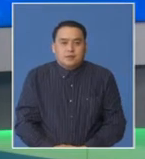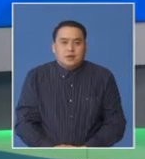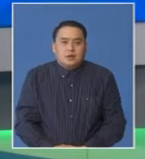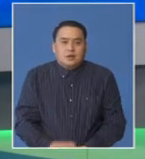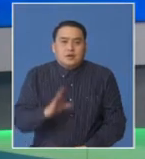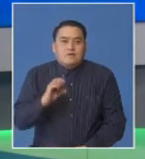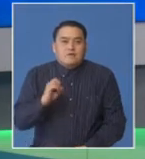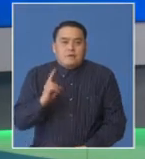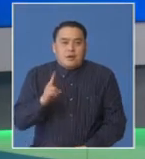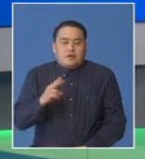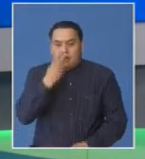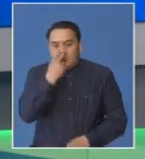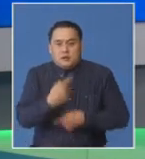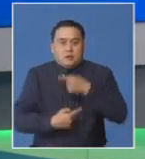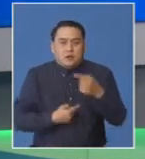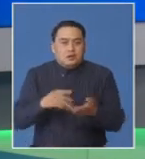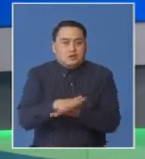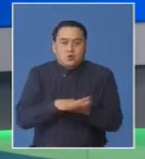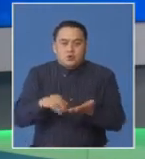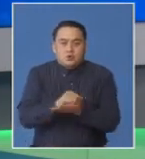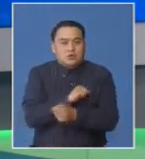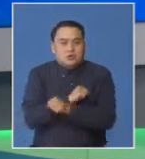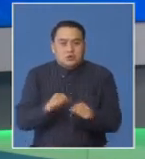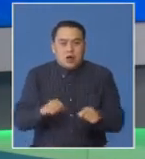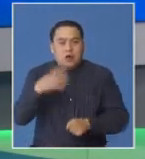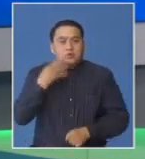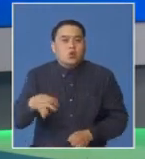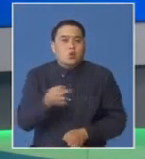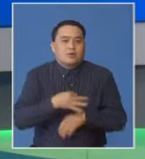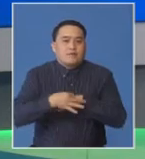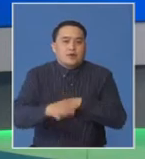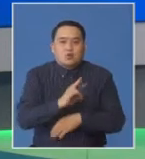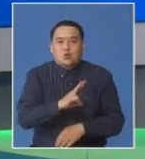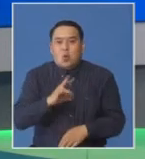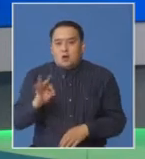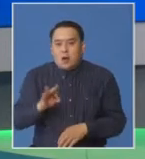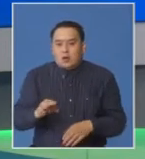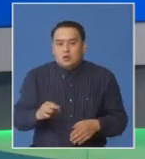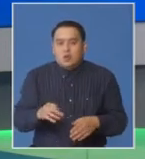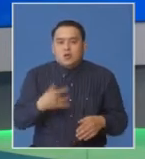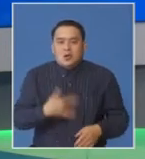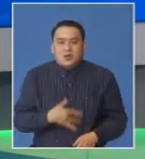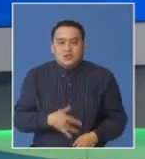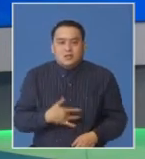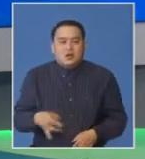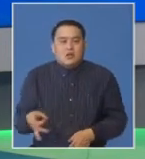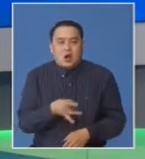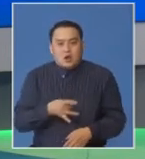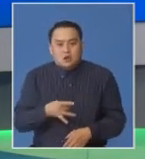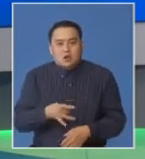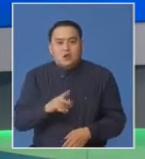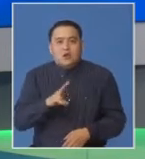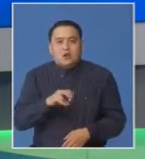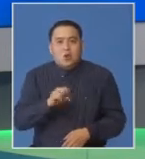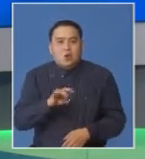Вековые традиции не должны исчезать в современности. Алматинский областной филиал партии «Нур Отан» устроил в Жамбылском районе